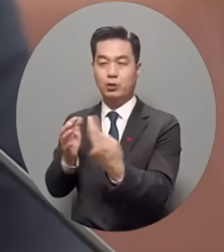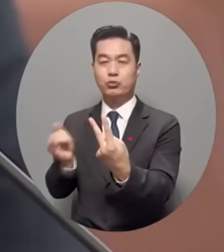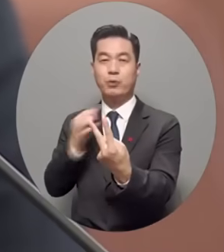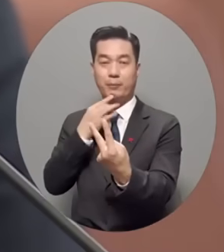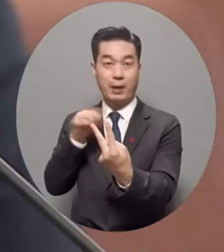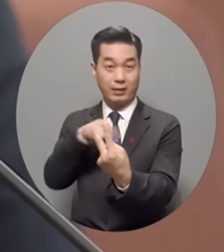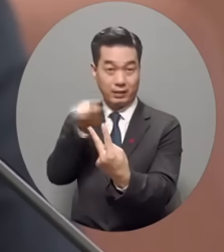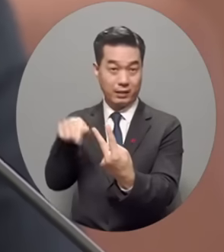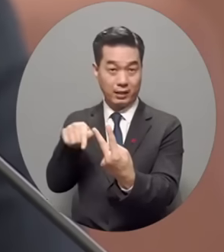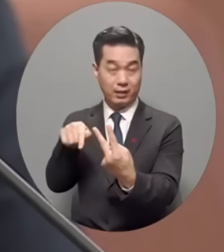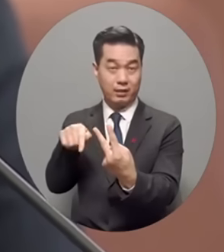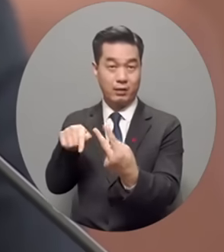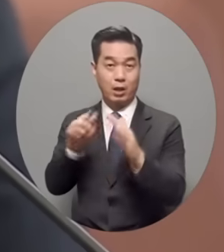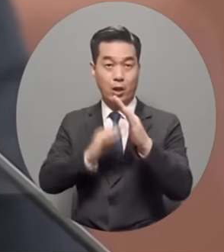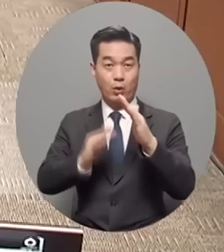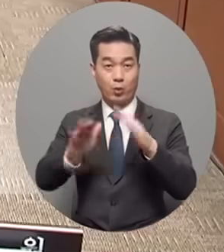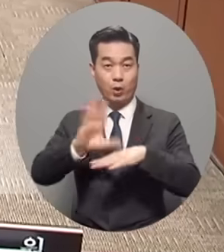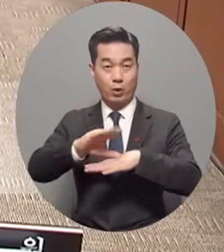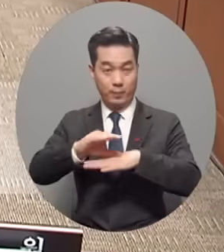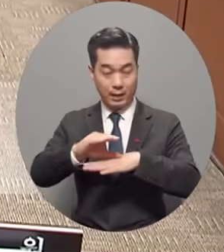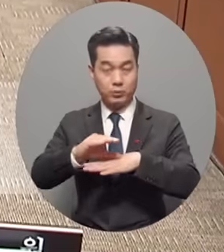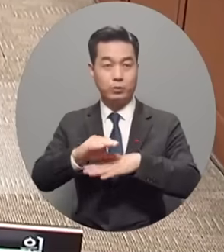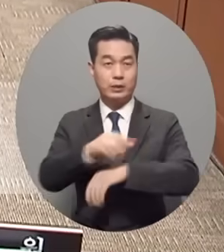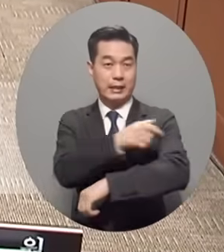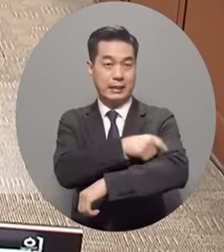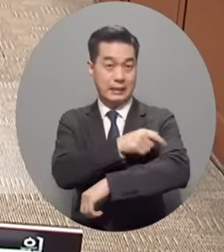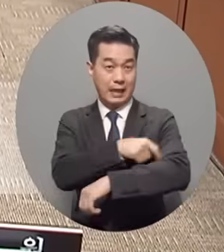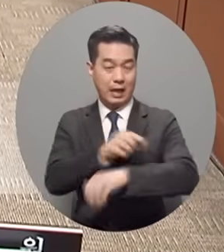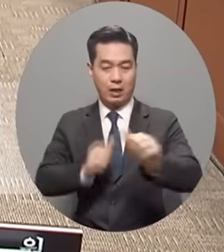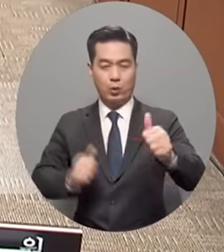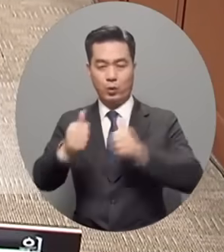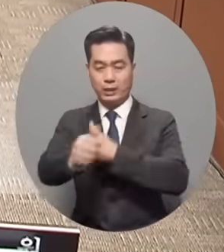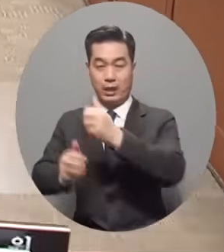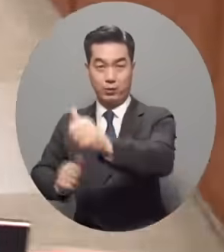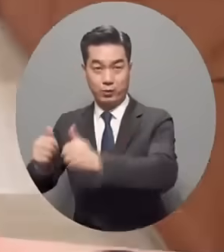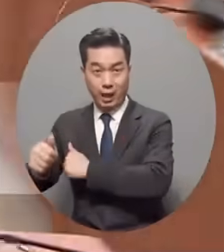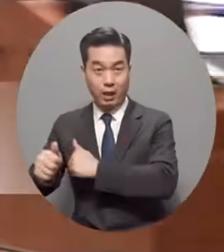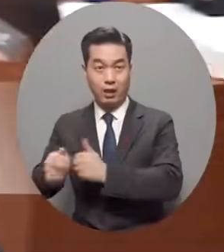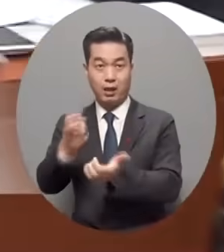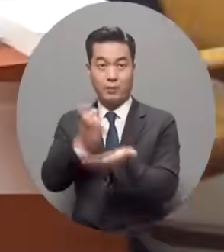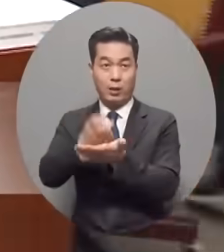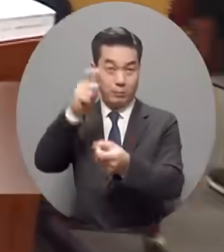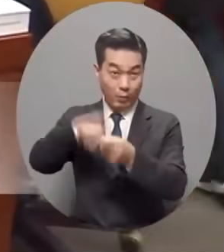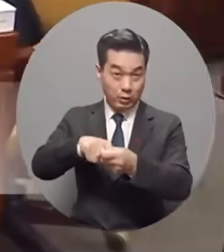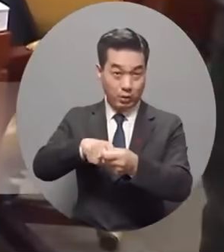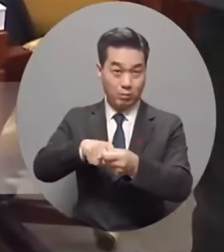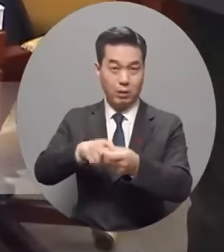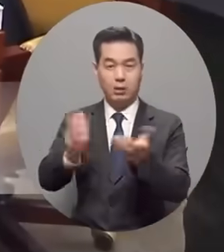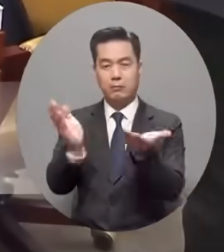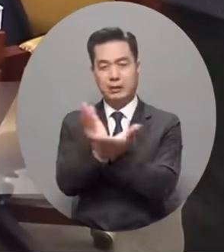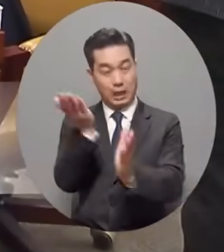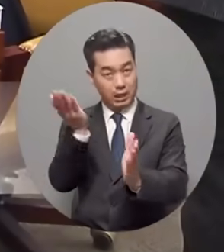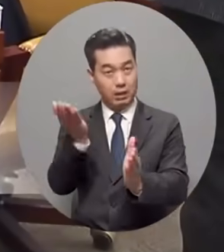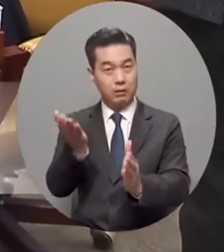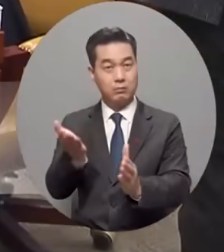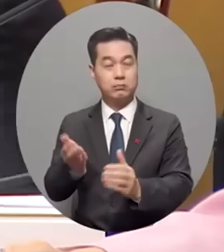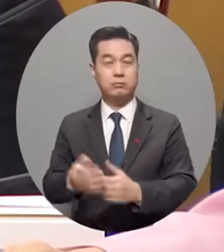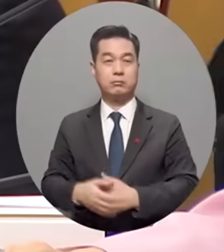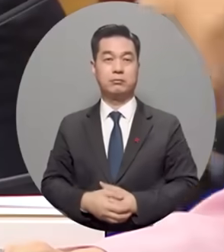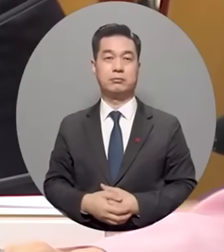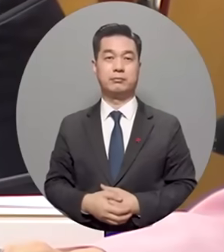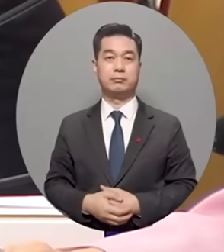공영방송 이사진을 교체한 데 대해 방통위법 입법 목적을 해칠 수 있다고 지적한 법원 판단을 정면으로 부정한